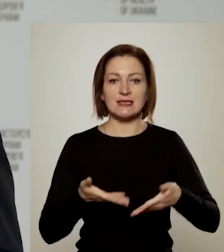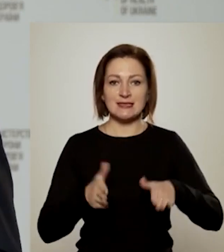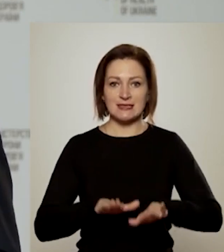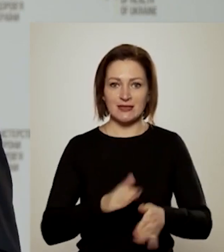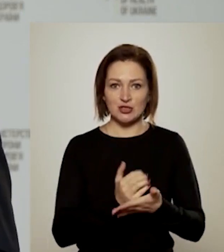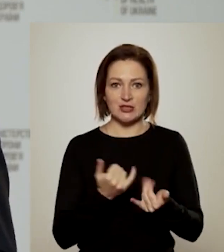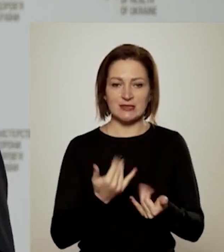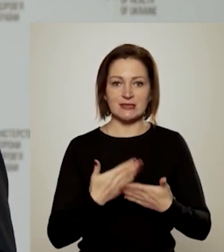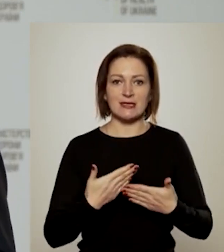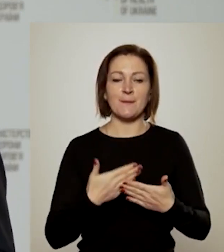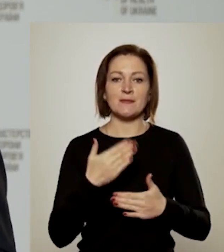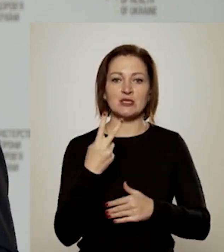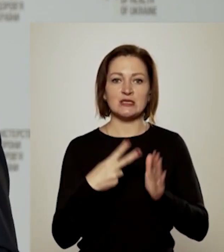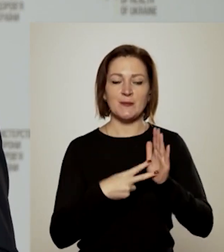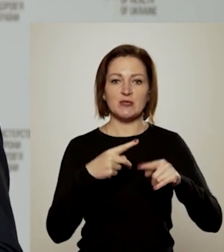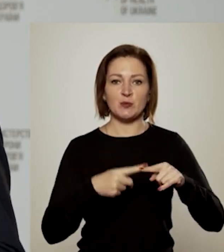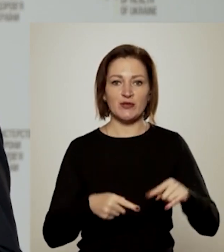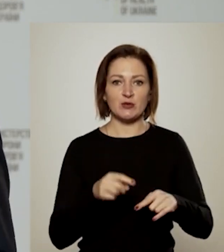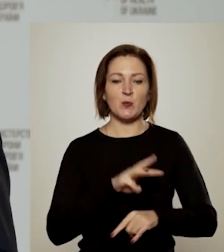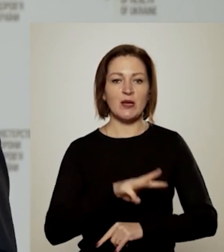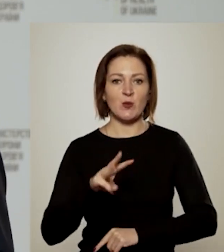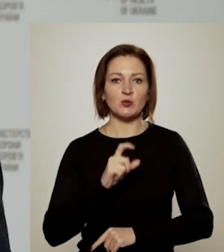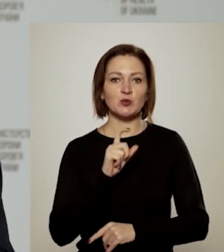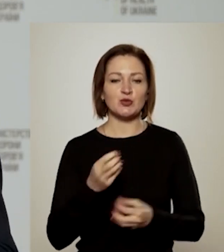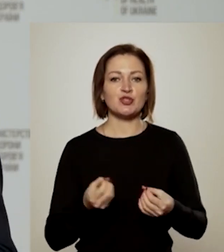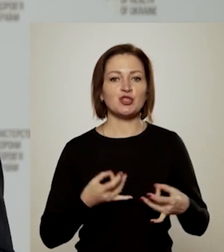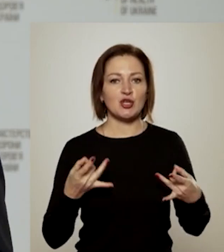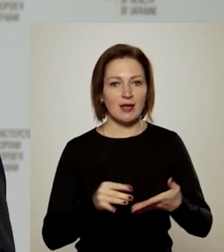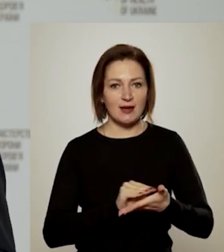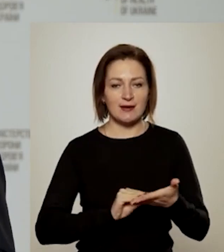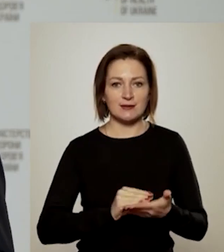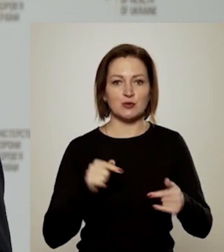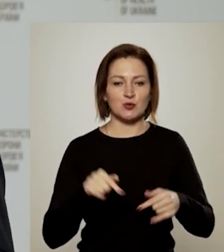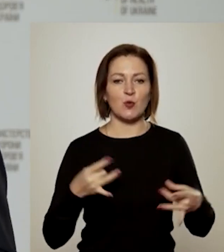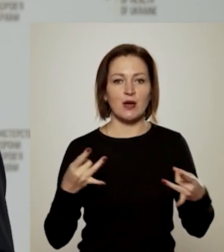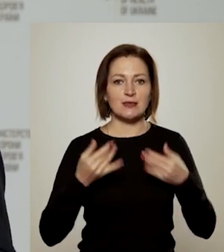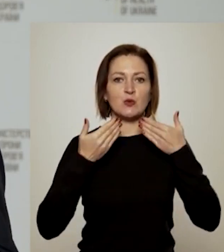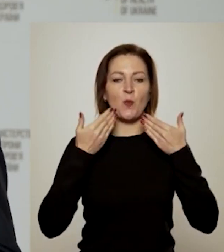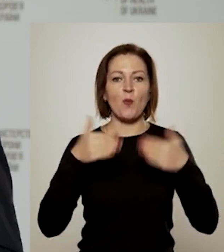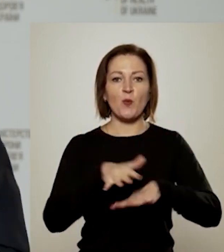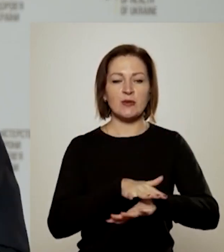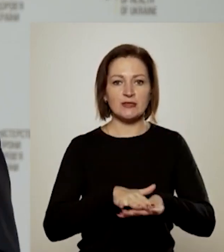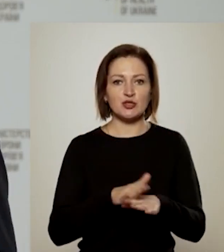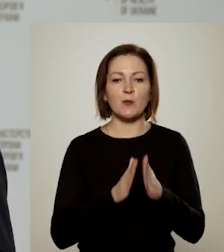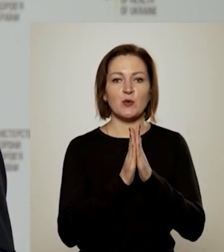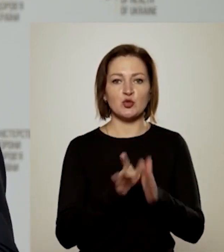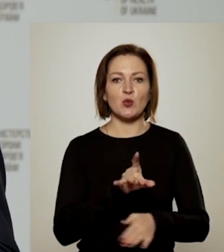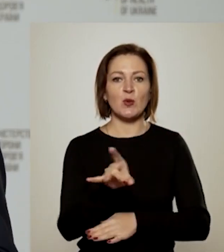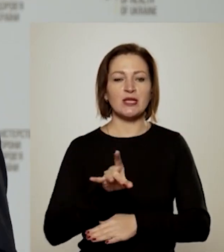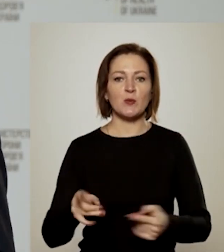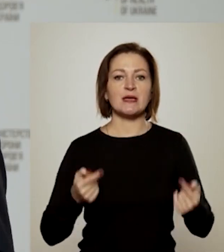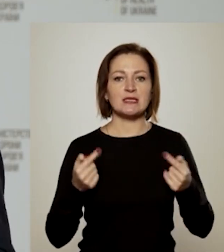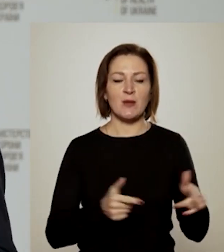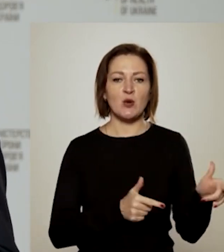близько 7,5 мільйонів доз. Тому ще раз, цього разу публічно, прошу регіони максимально підготовитись